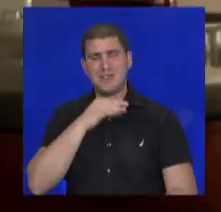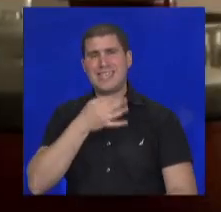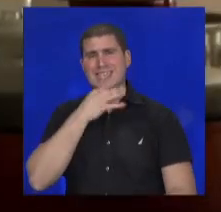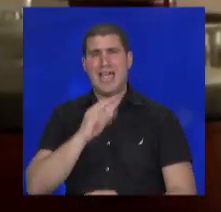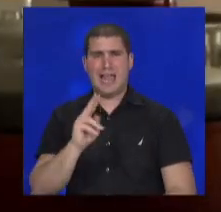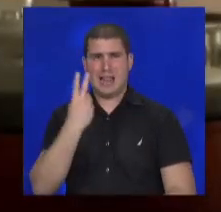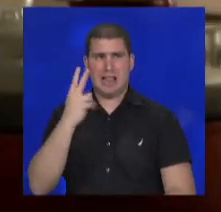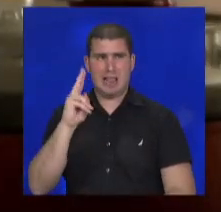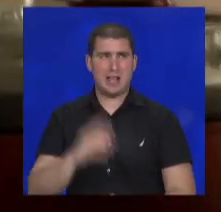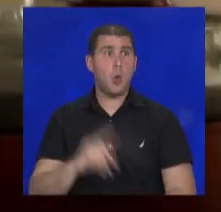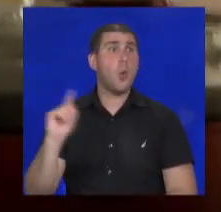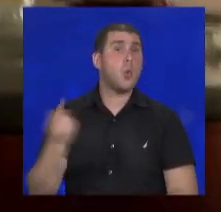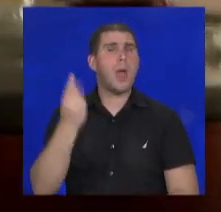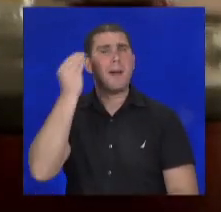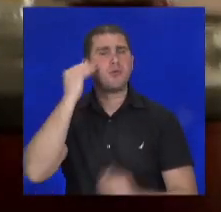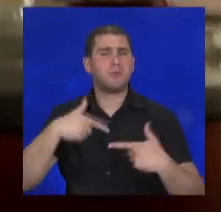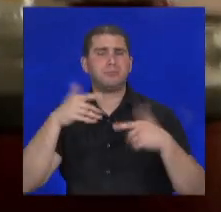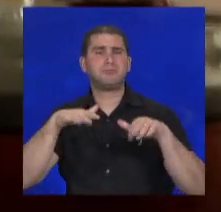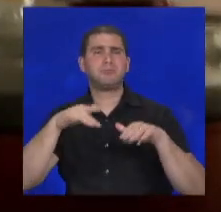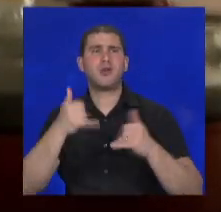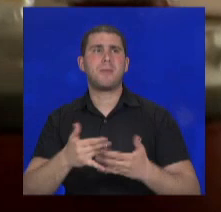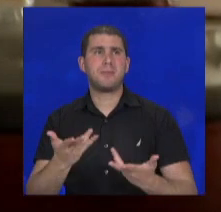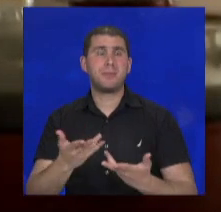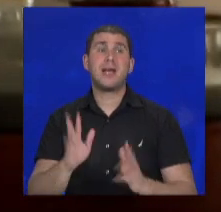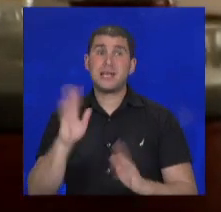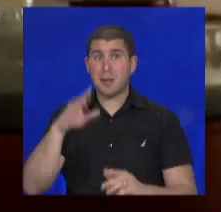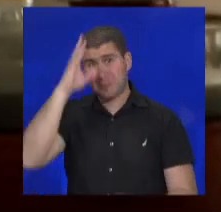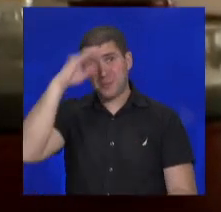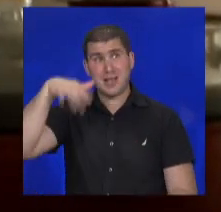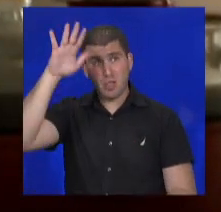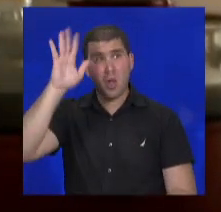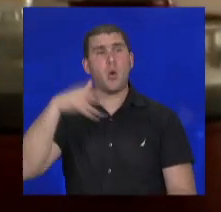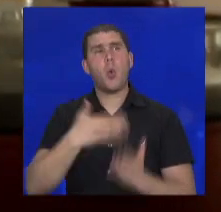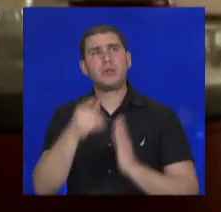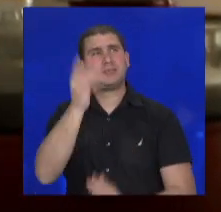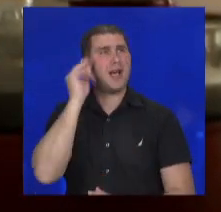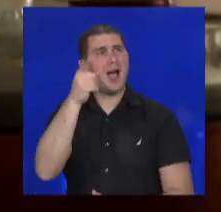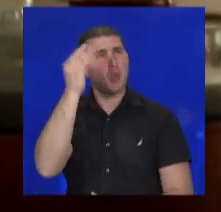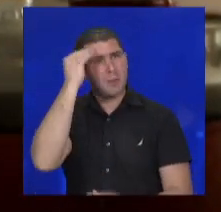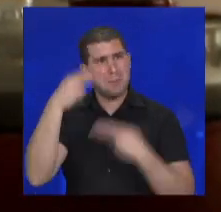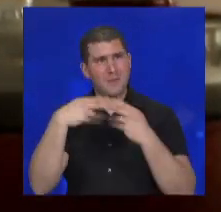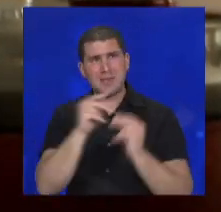יותר. כולם למדו מרחוק היום. גם הגדול, חוץ ממך, את לומדת מקרוב עם אמא, נכון?